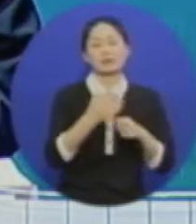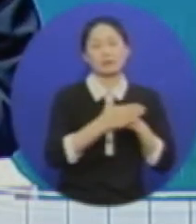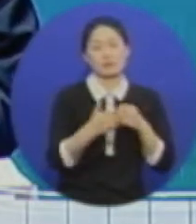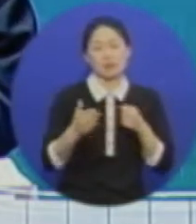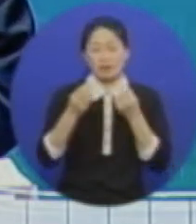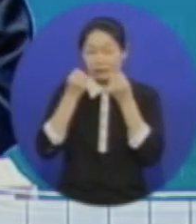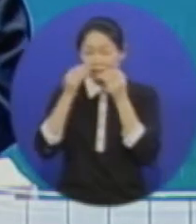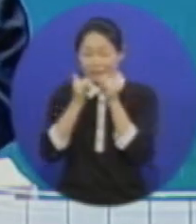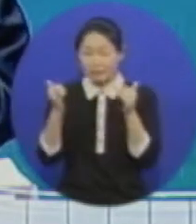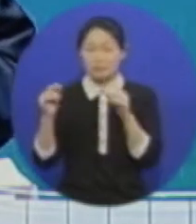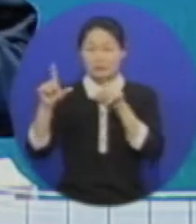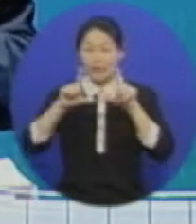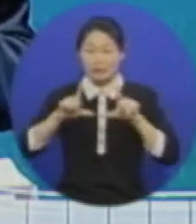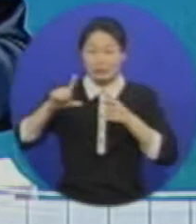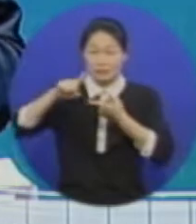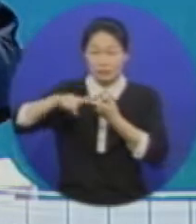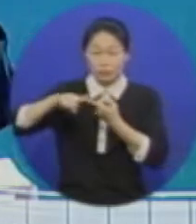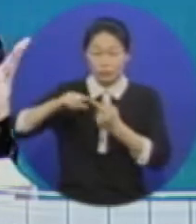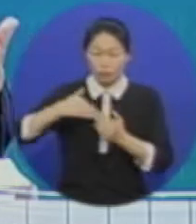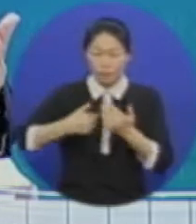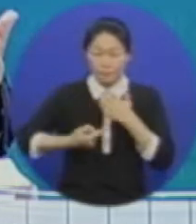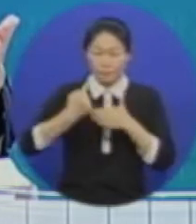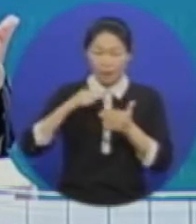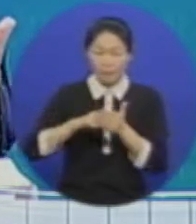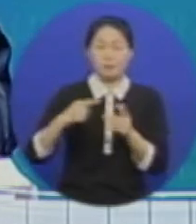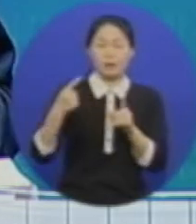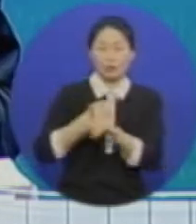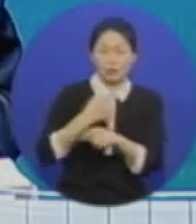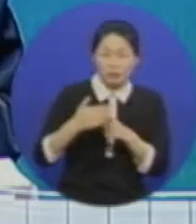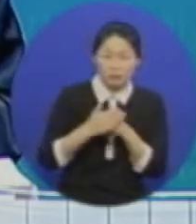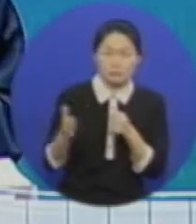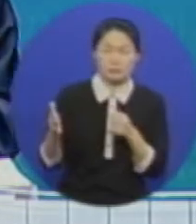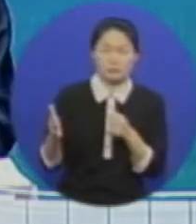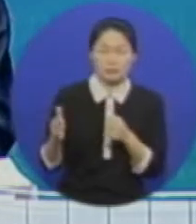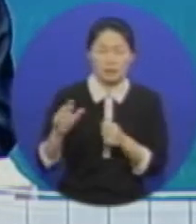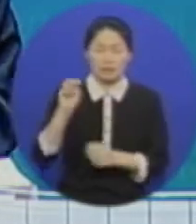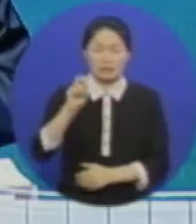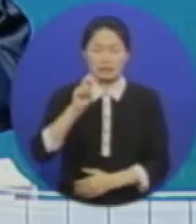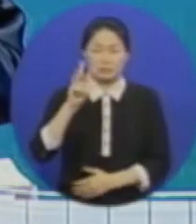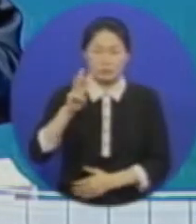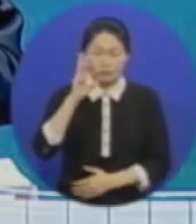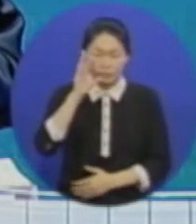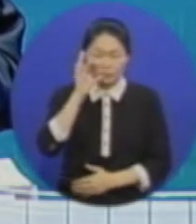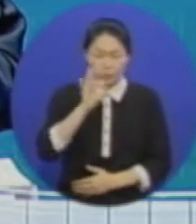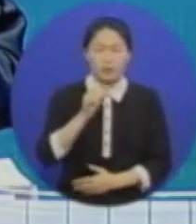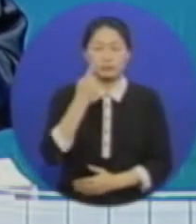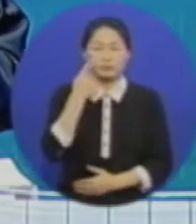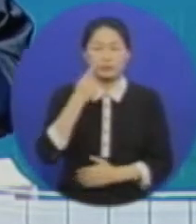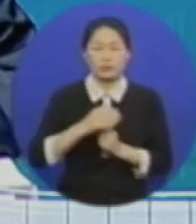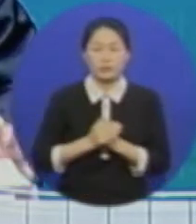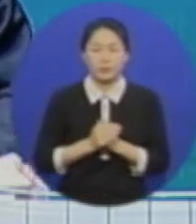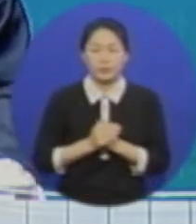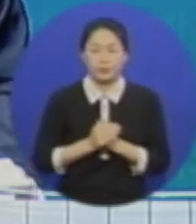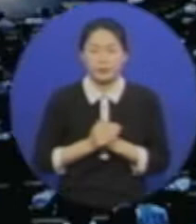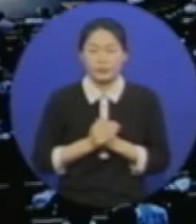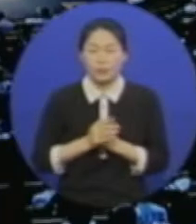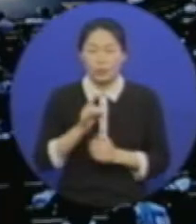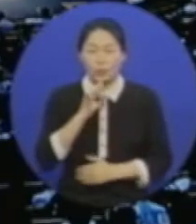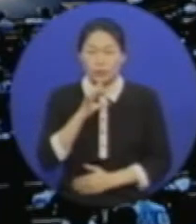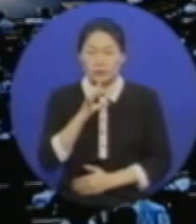사람으로 사는 것도 내 마음이 바뀌어서 그렇게 되는 거예요 23절 말씀을 보세요 23절에